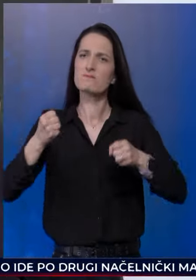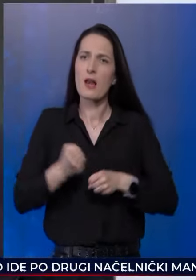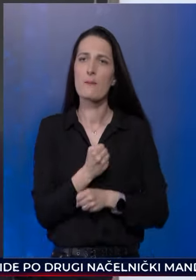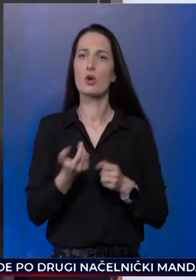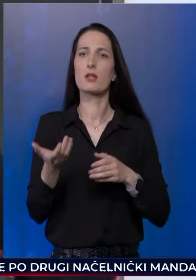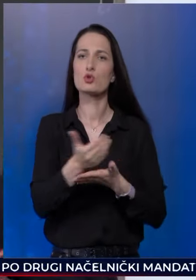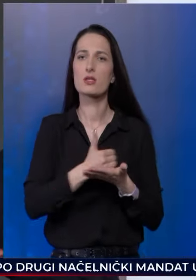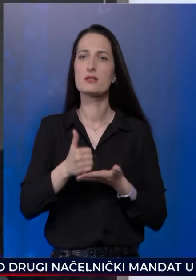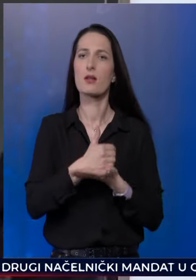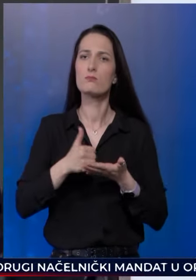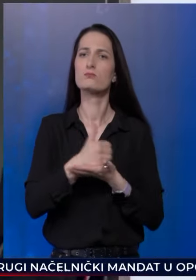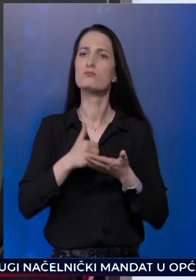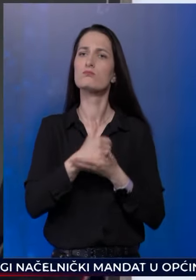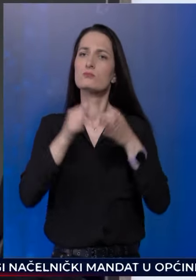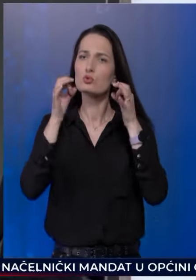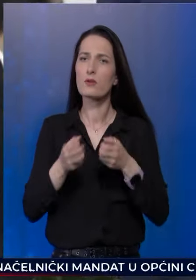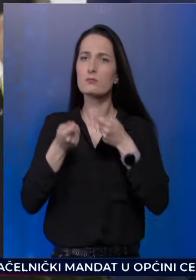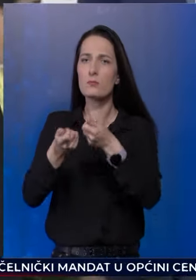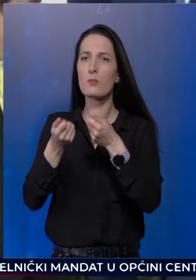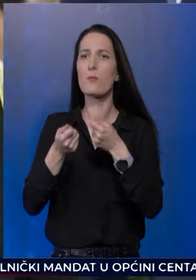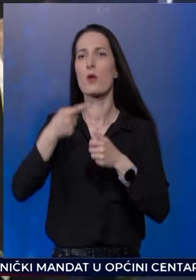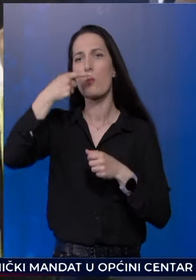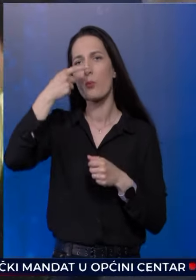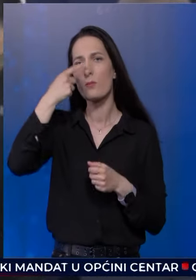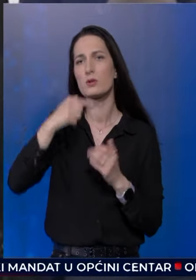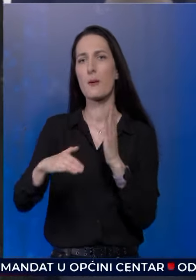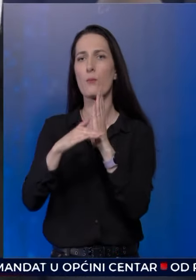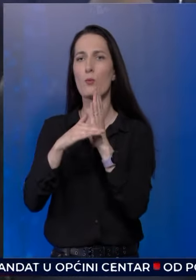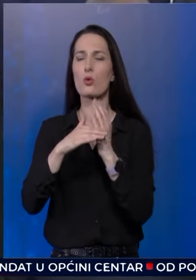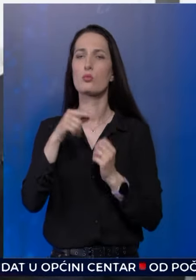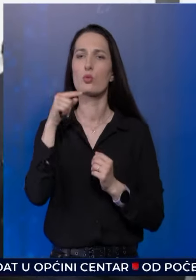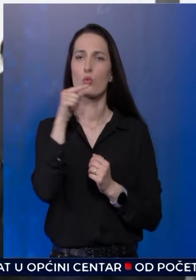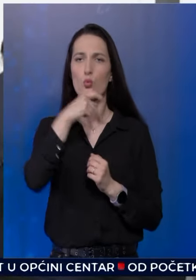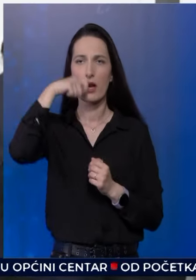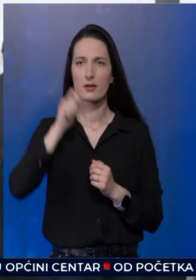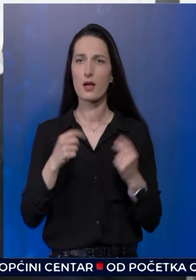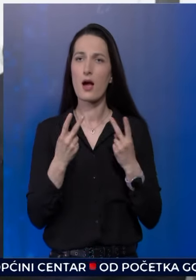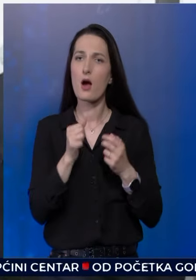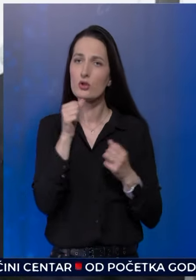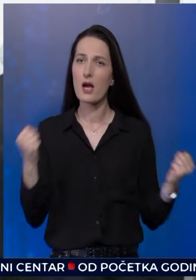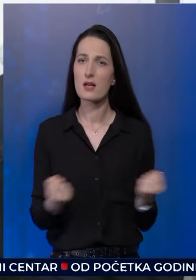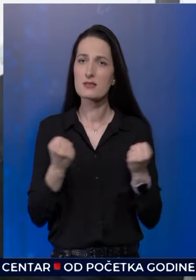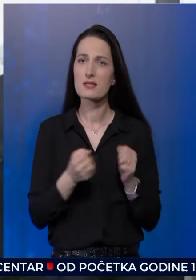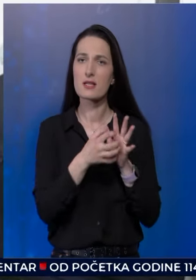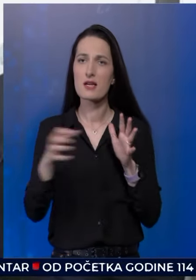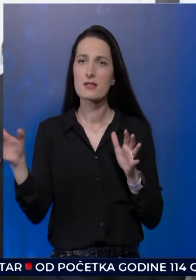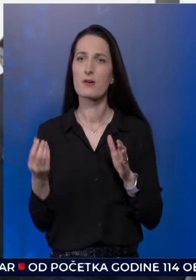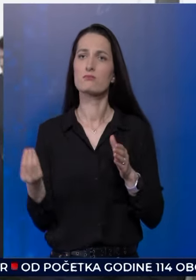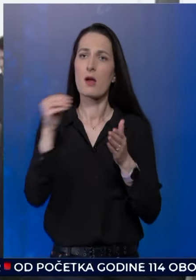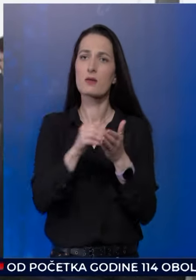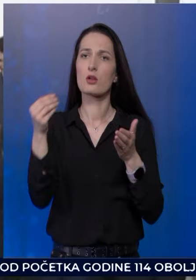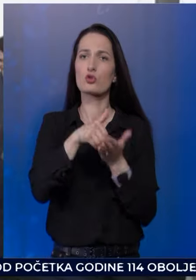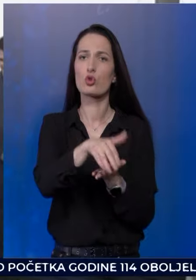unaprijediti napore da iskoriste imobilizirana suverena sredstva Rusije da pomognu Ukrajini, kao i akcije za